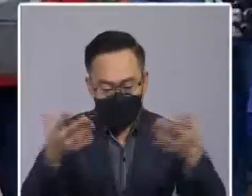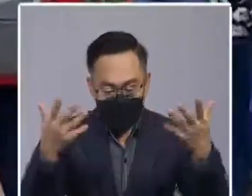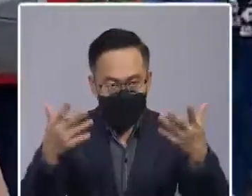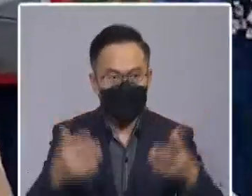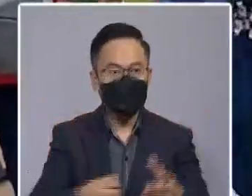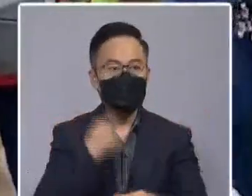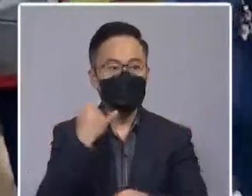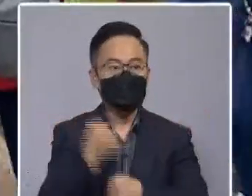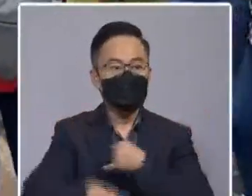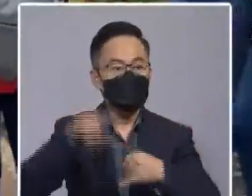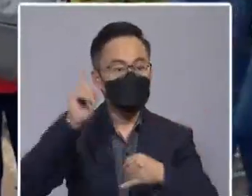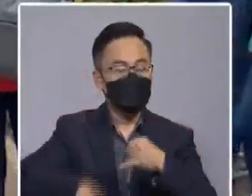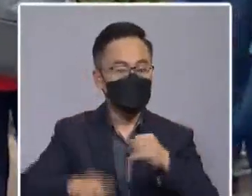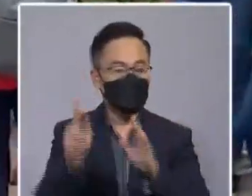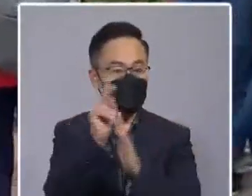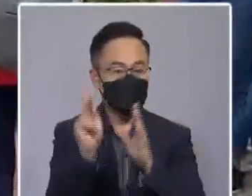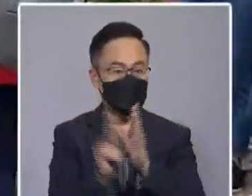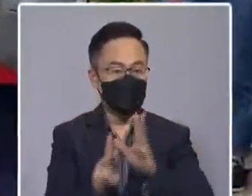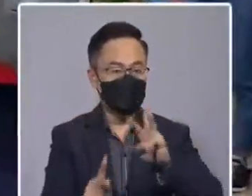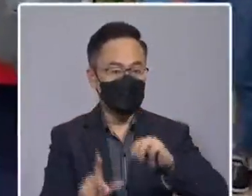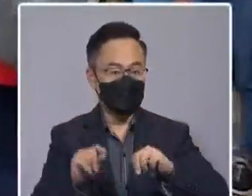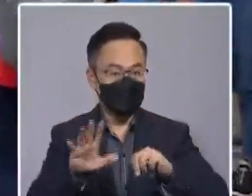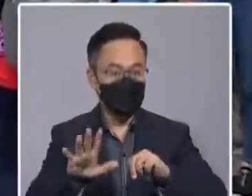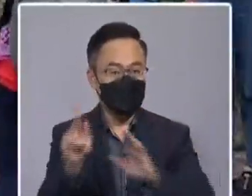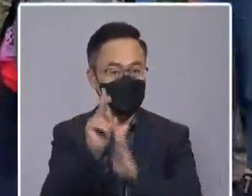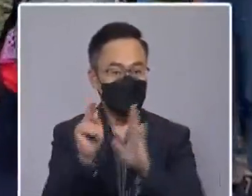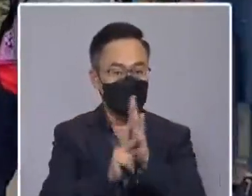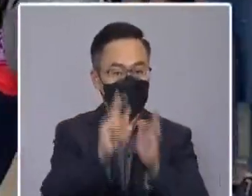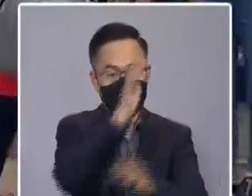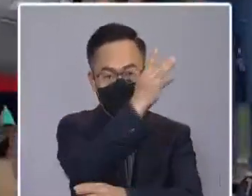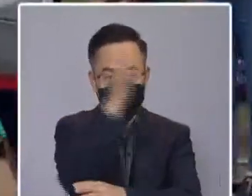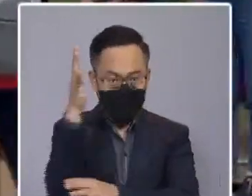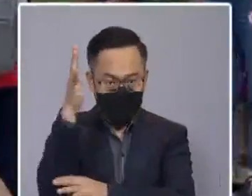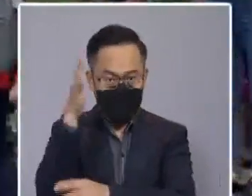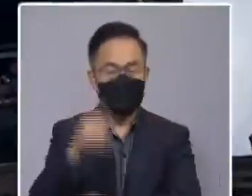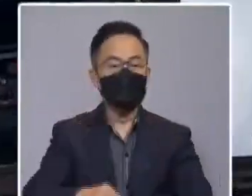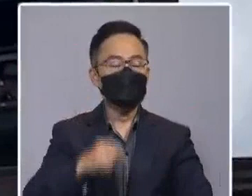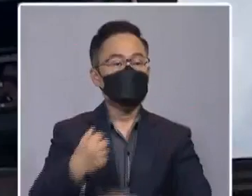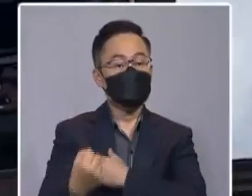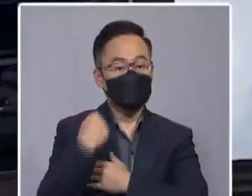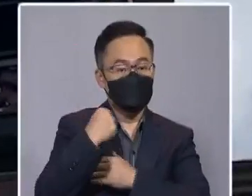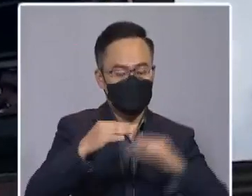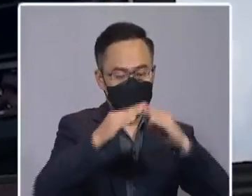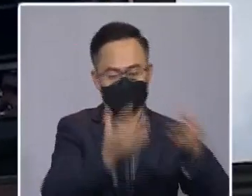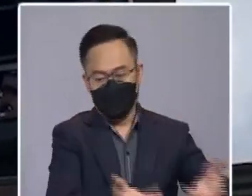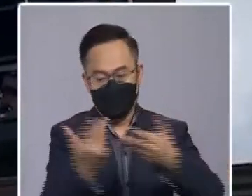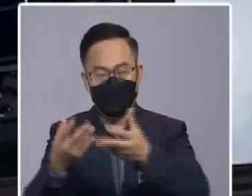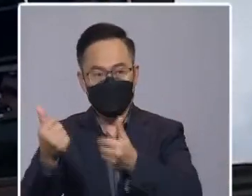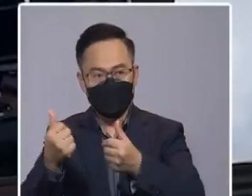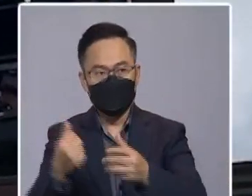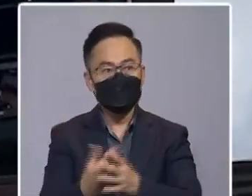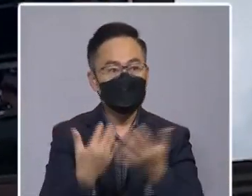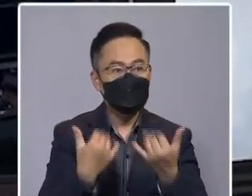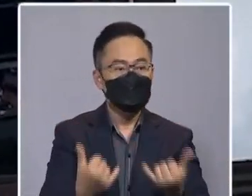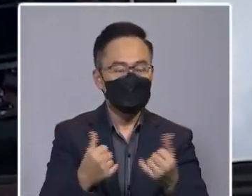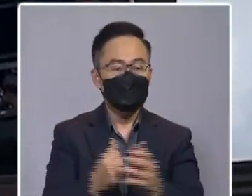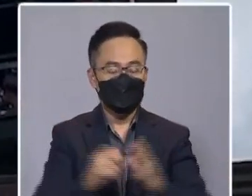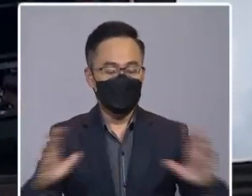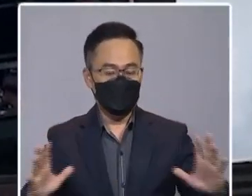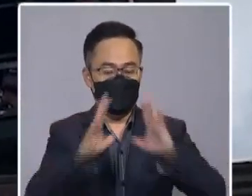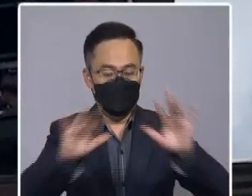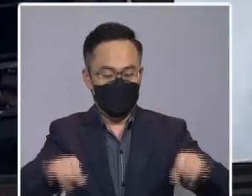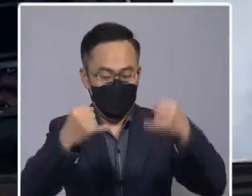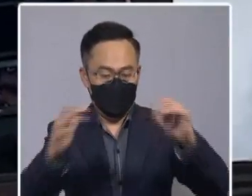เรื่องนี้จึงต้องรื้อถอนตามมาตรา 25พรบปราบมีแต่ว่าเจ้าหน้าที่ก็อยู่ระหว่างการหารือนะคะเพื่ออยากจะลดความขัด